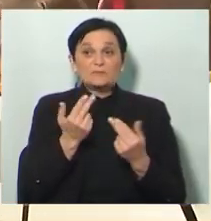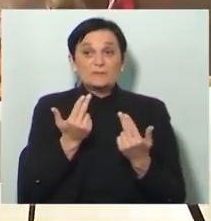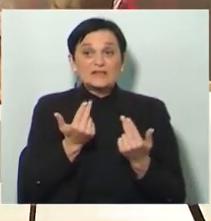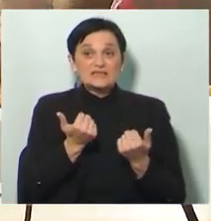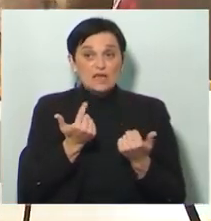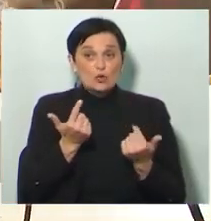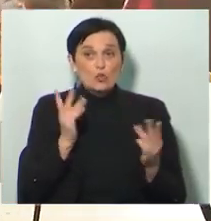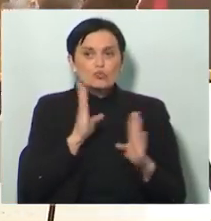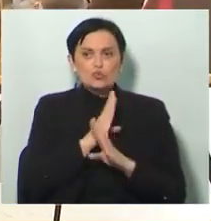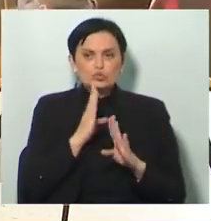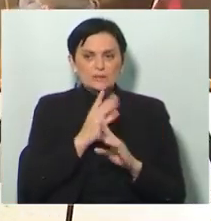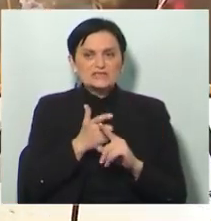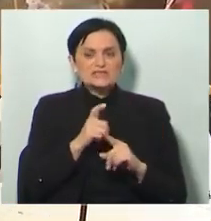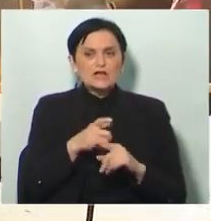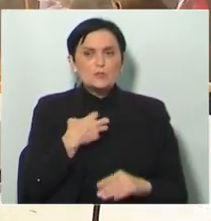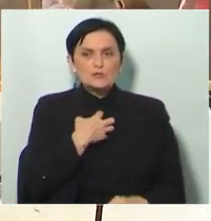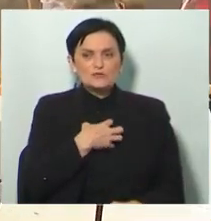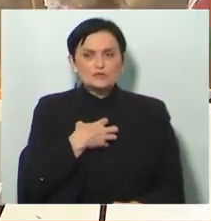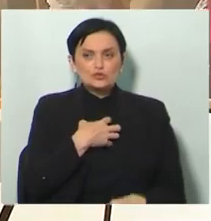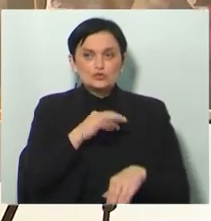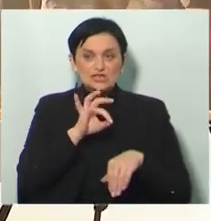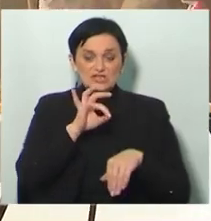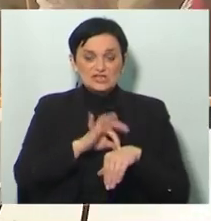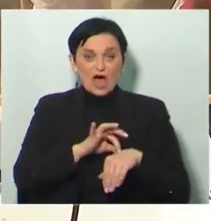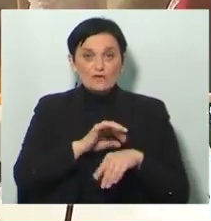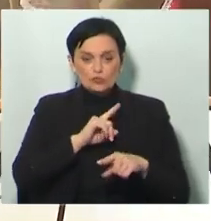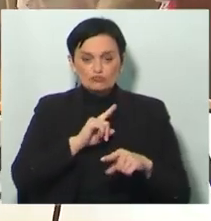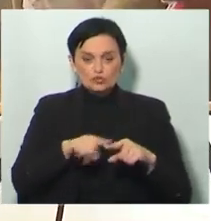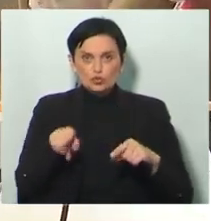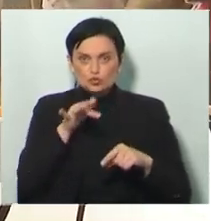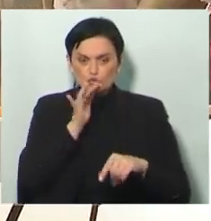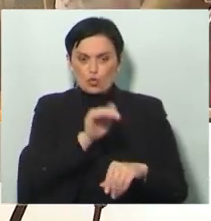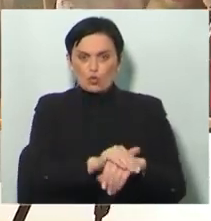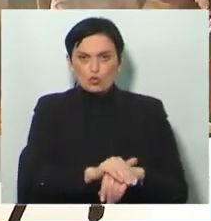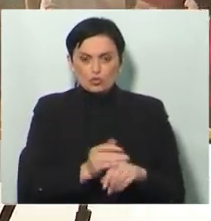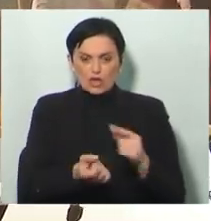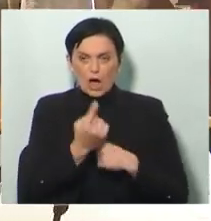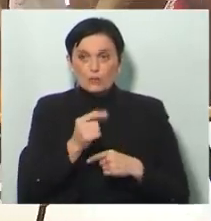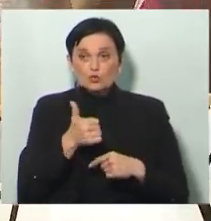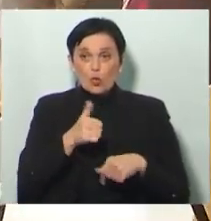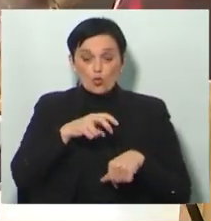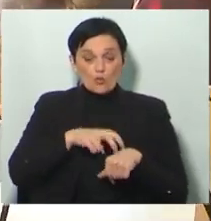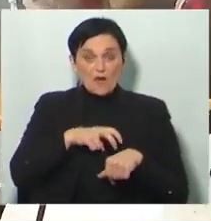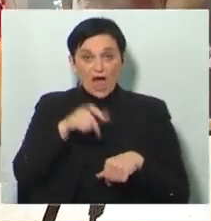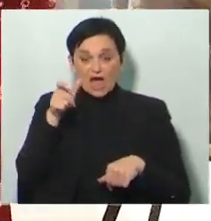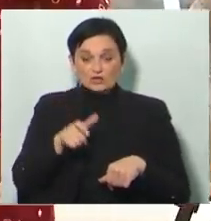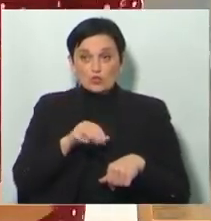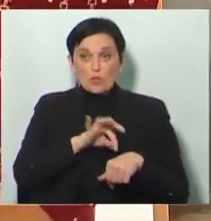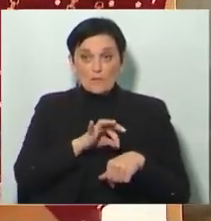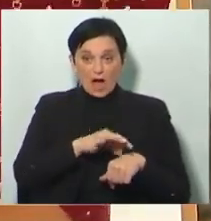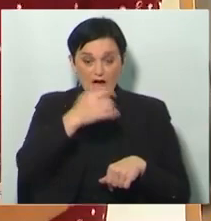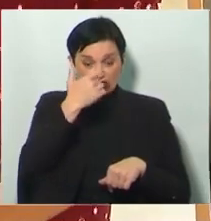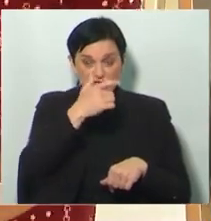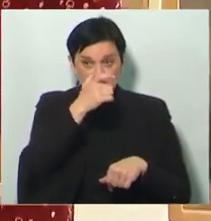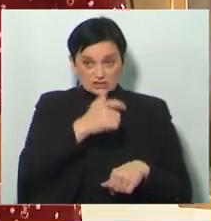დიახ, ბუნებრივია, ძალიან მნიშვნელოვანია დაავადების დროული აღმოჩენა, როგორც მე ვიცი, არა როგორც მედიკოსმა, არამედ როგორც პაციენტმა, დიაგნოზი